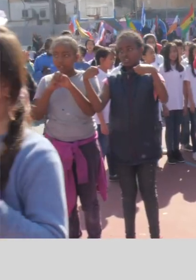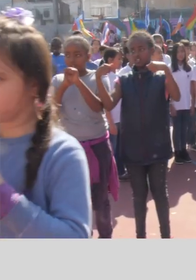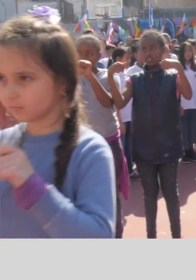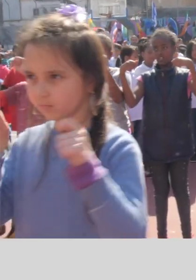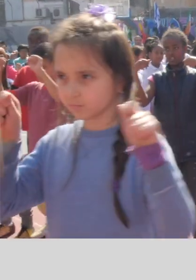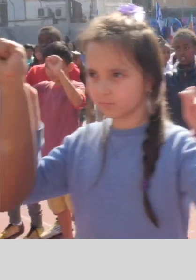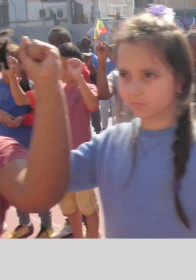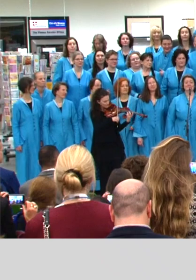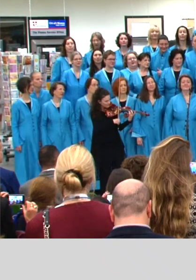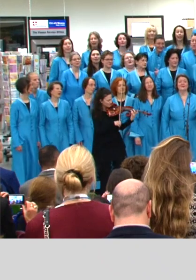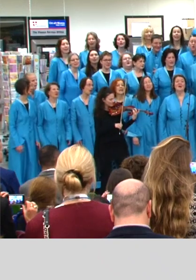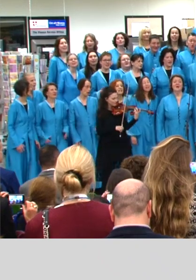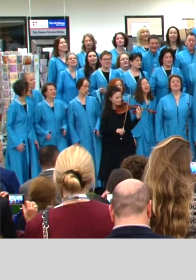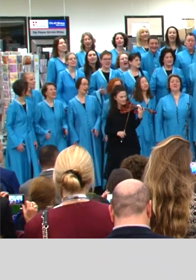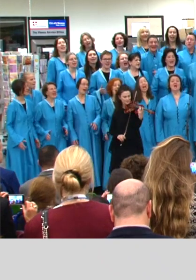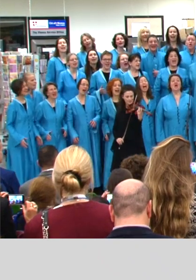see.